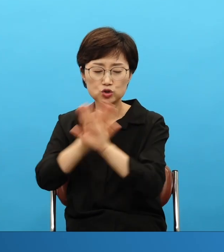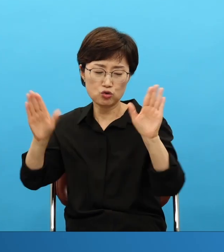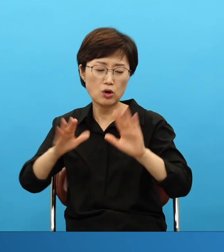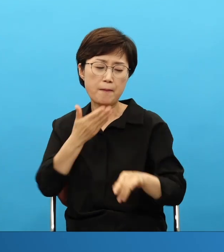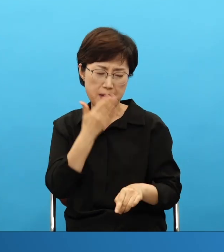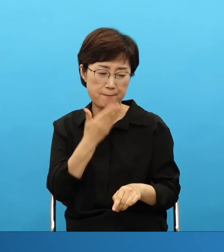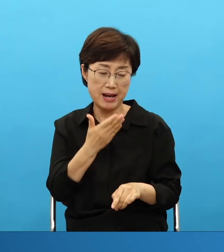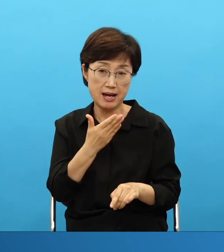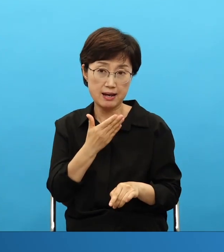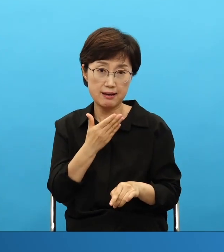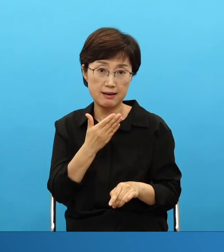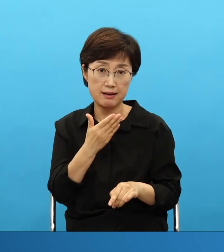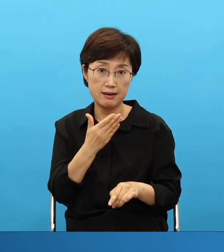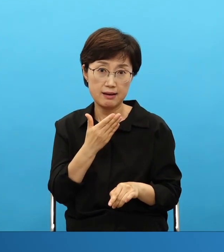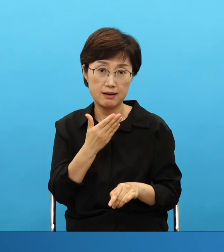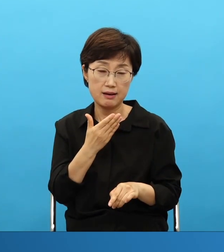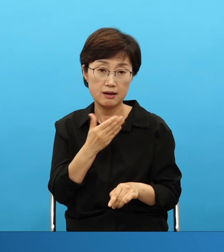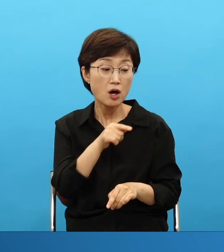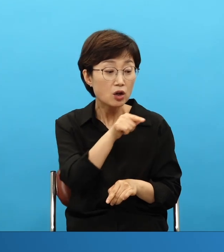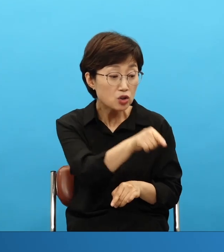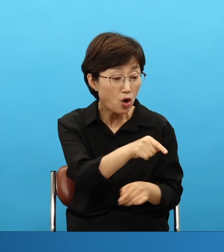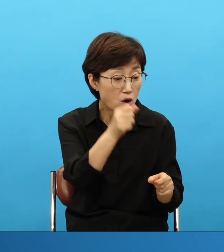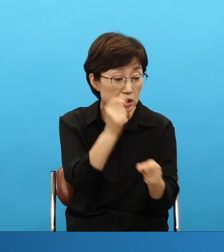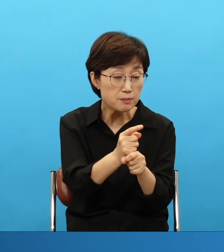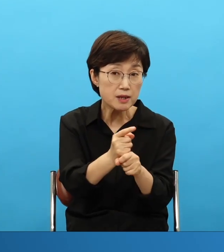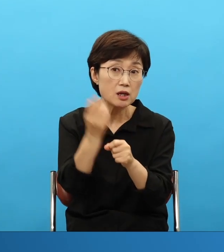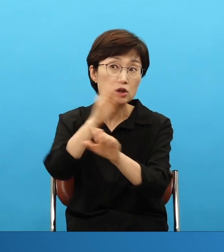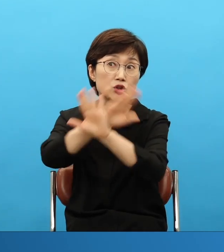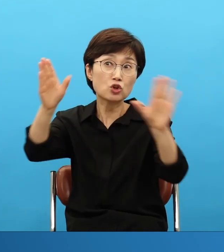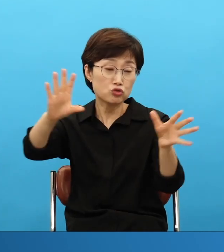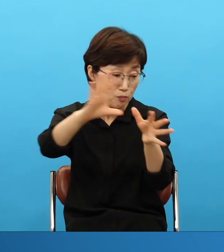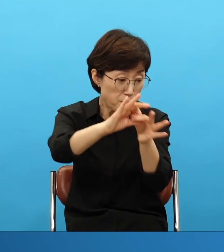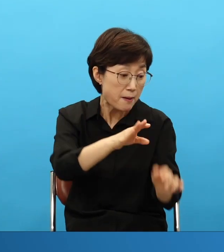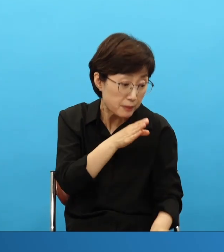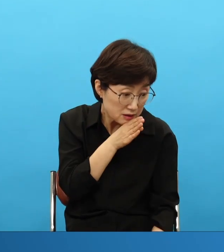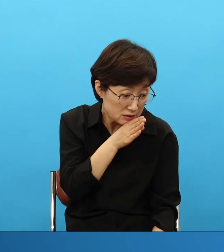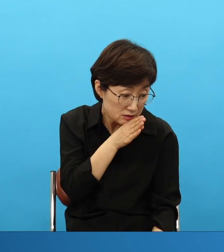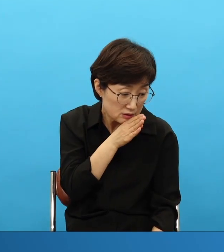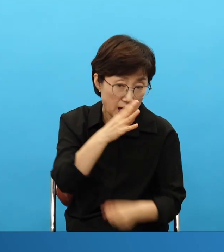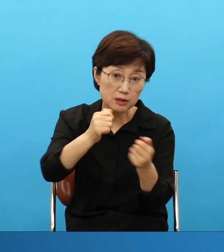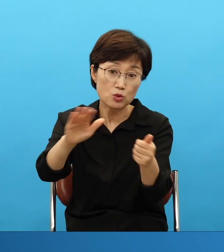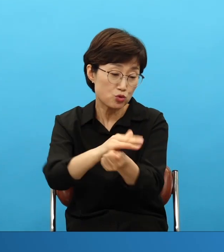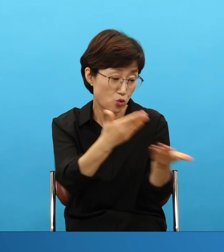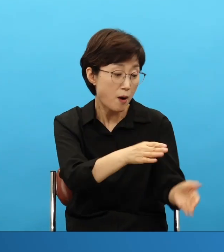나라님 천국 배경속에 있는 능력 그로 집을 살리는